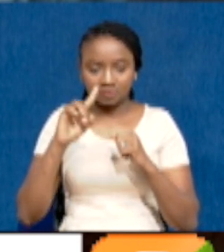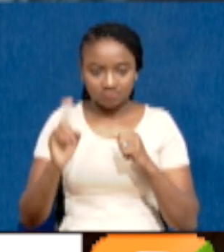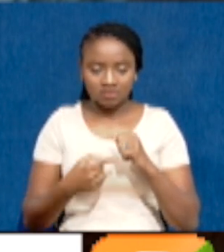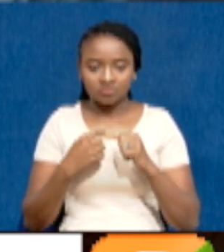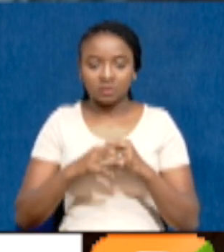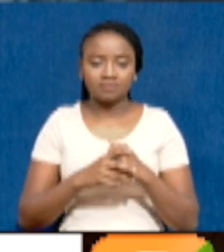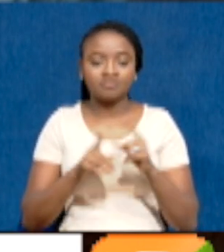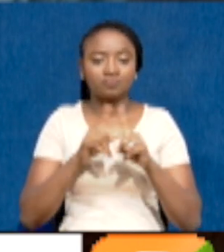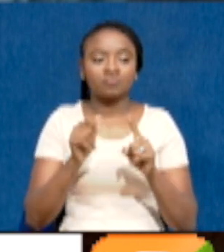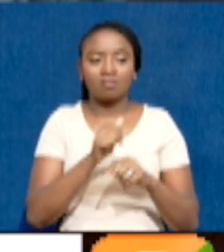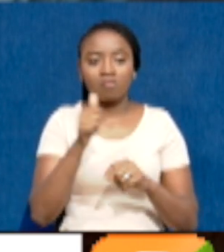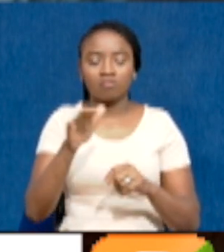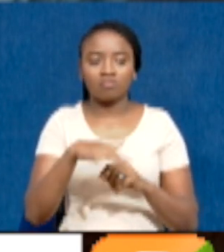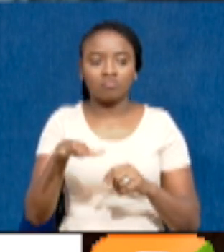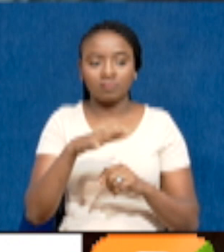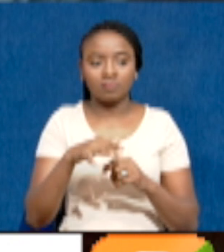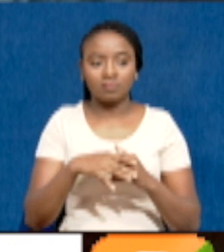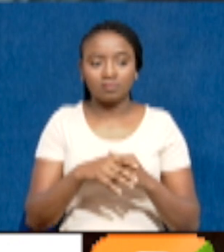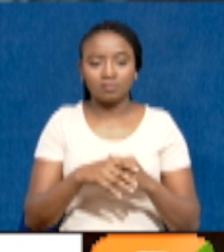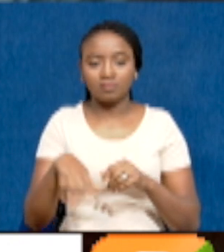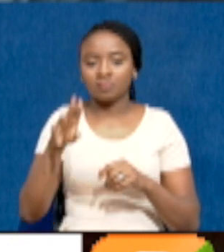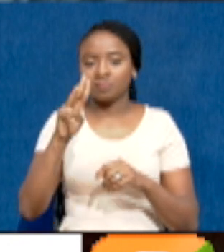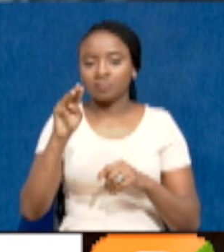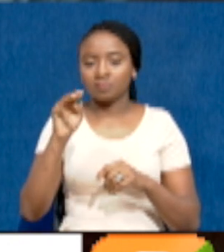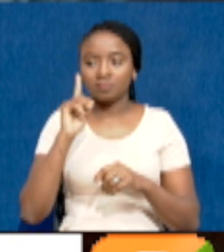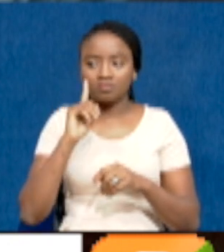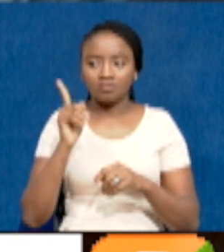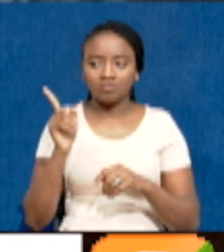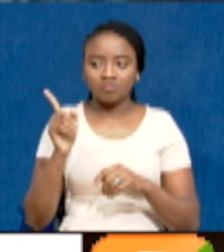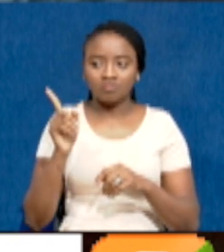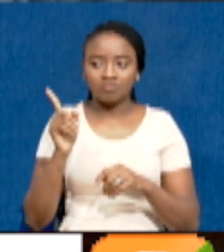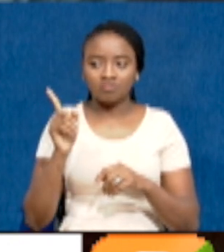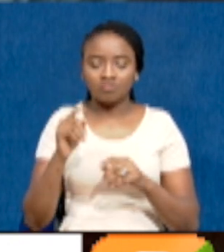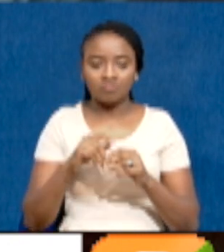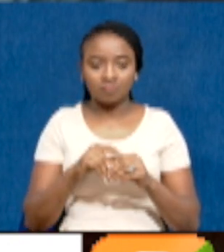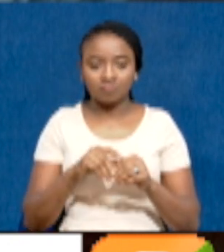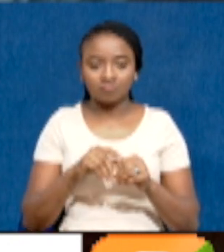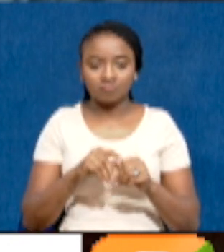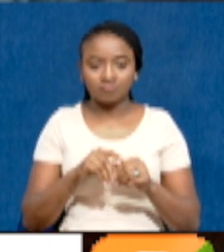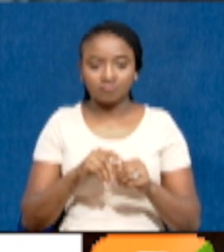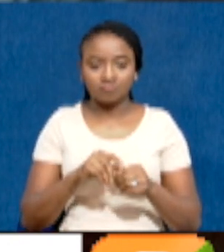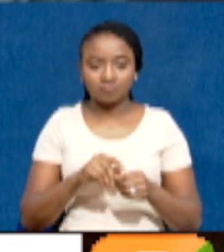670,297. Eneo la Mashariki nalo wanaosakwa ni wapiga kura